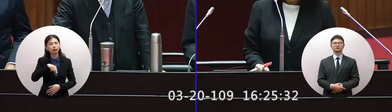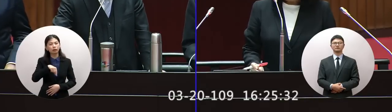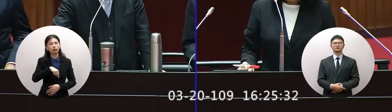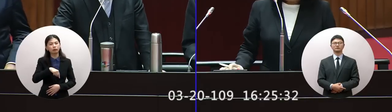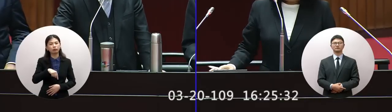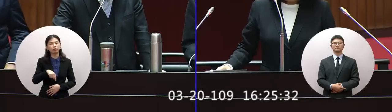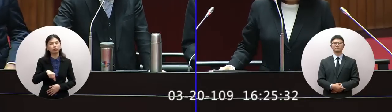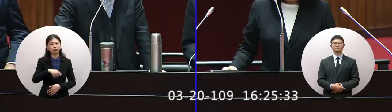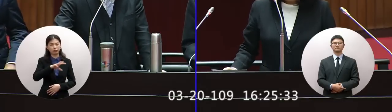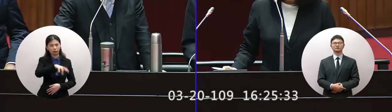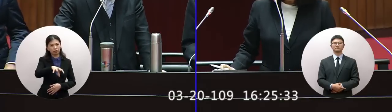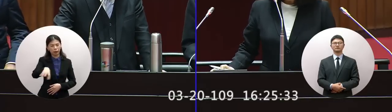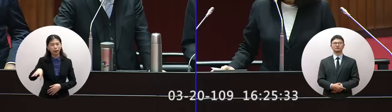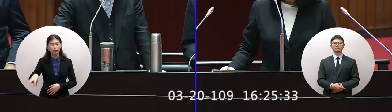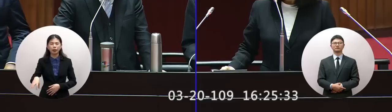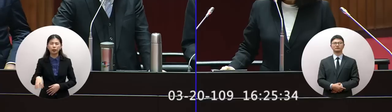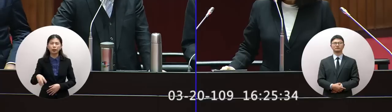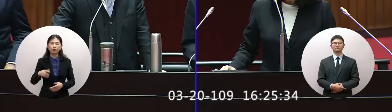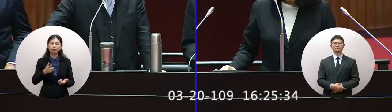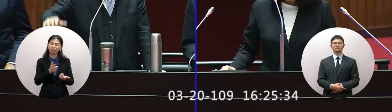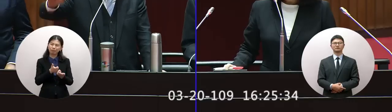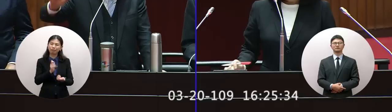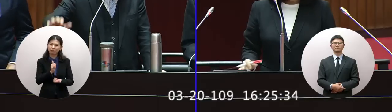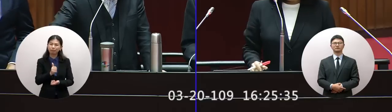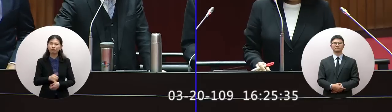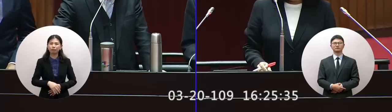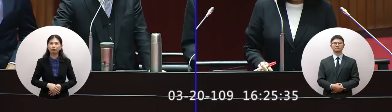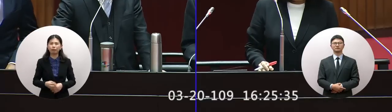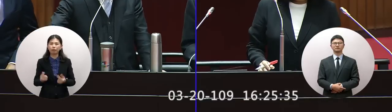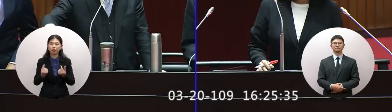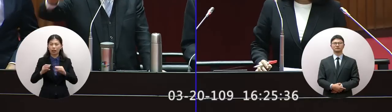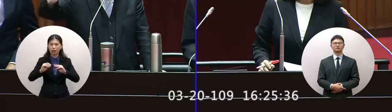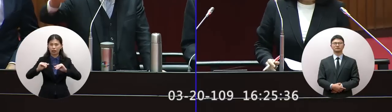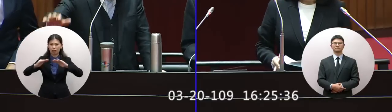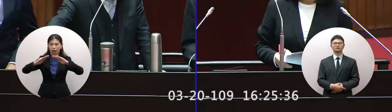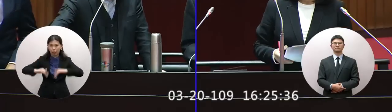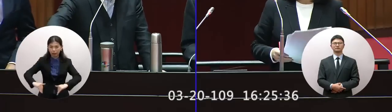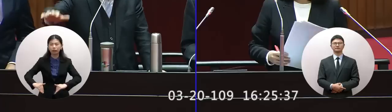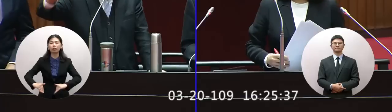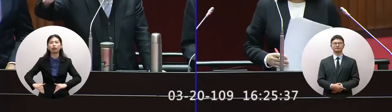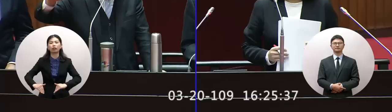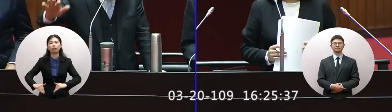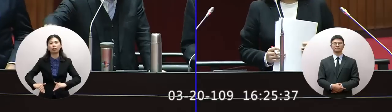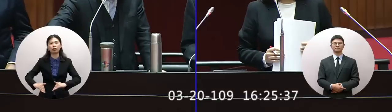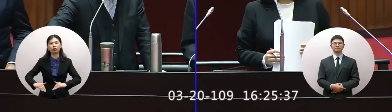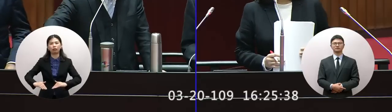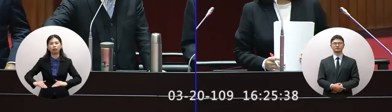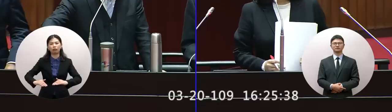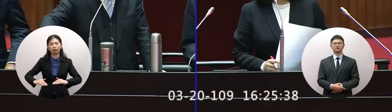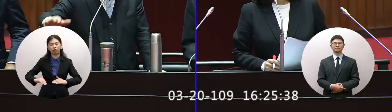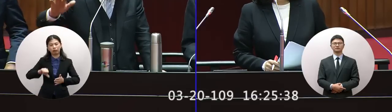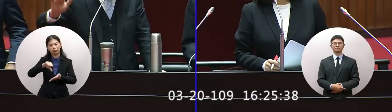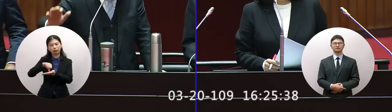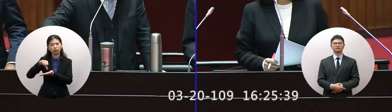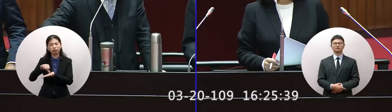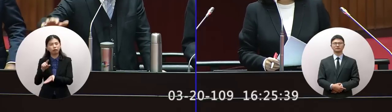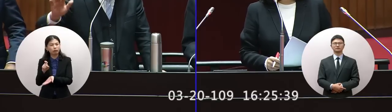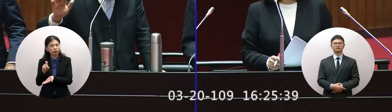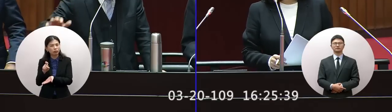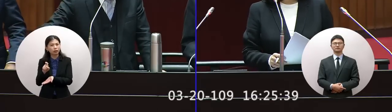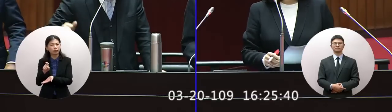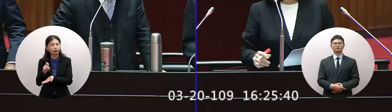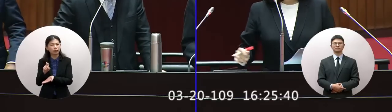有很多地方还可以做，包括已经地层下陷不能耕作的地，我们